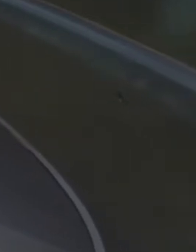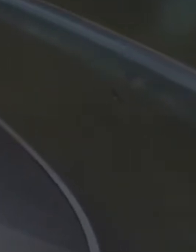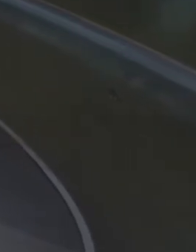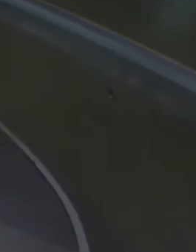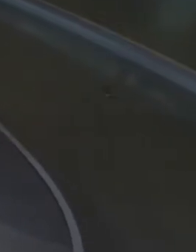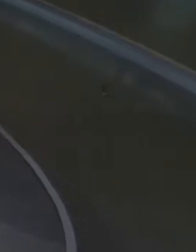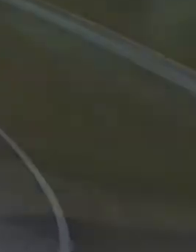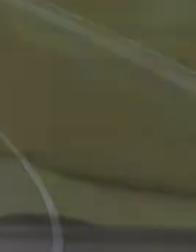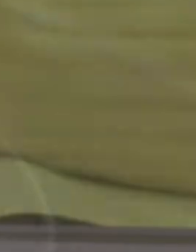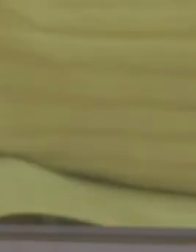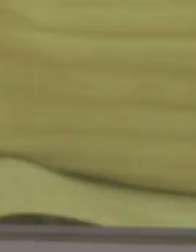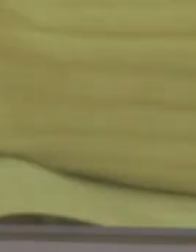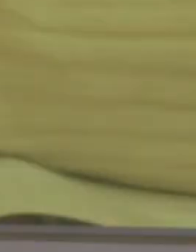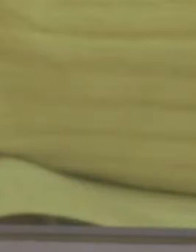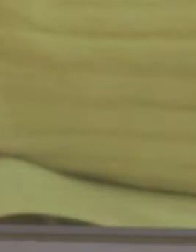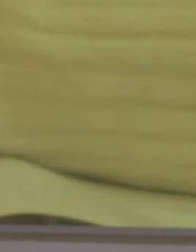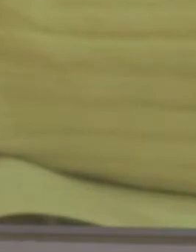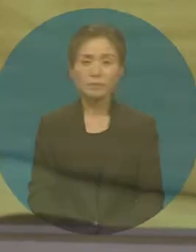으